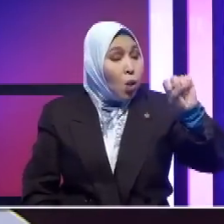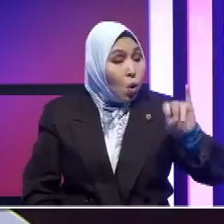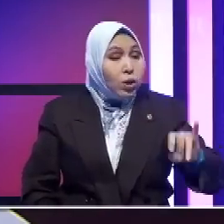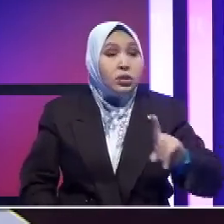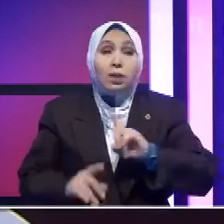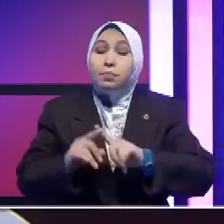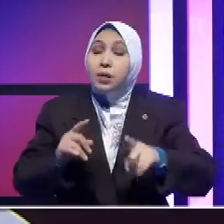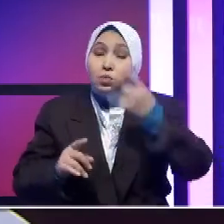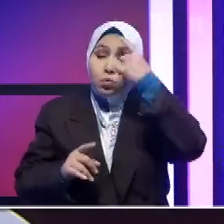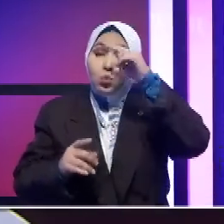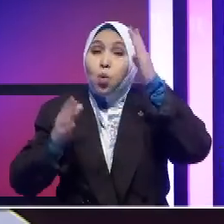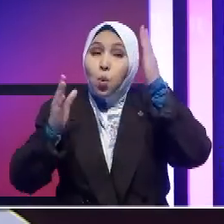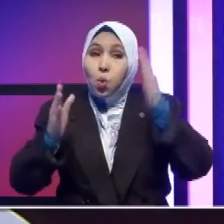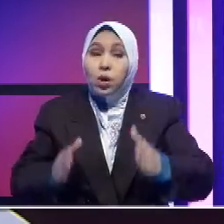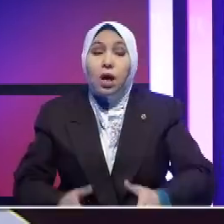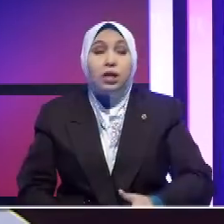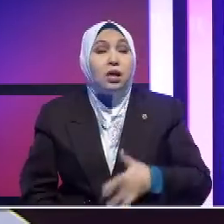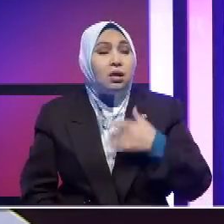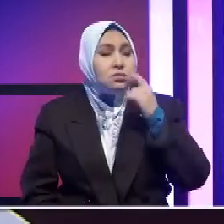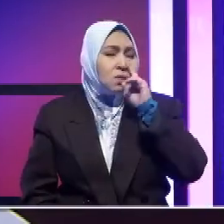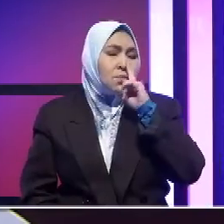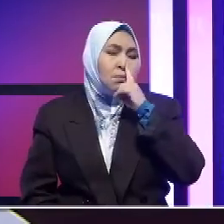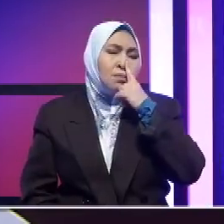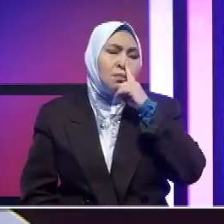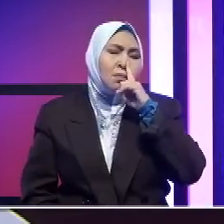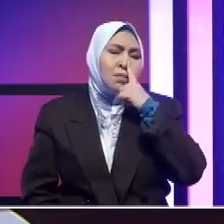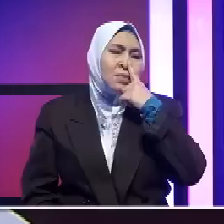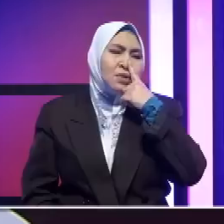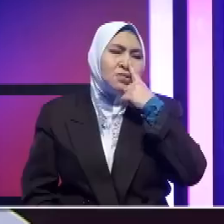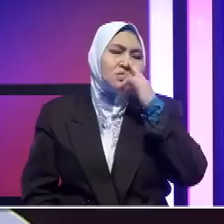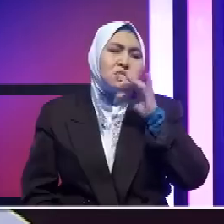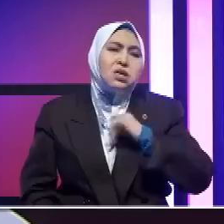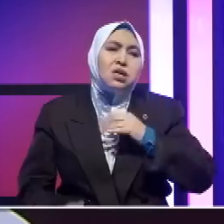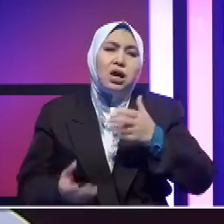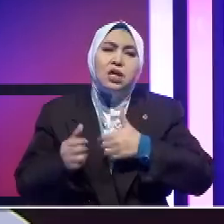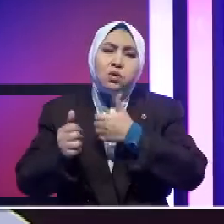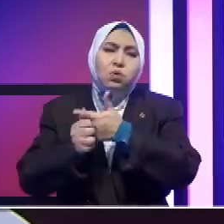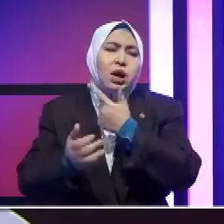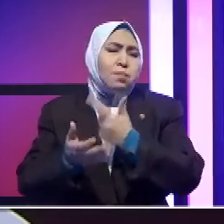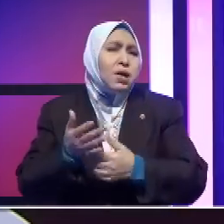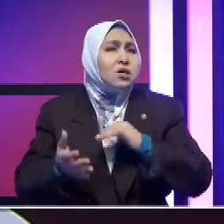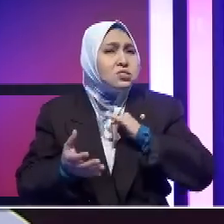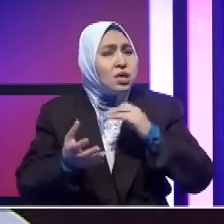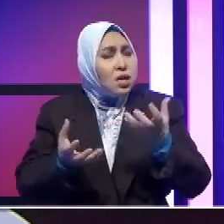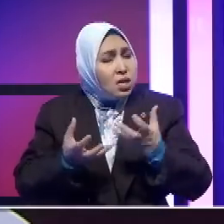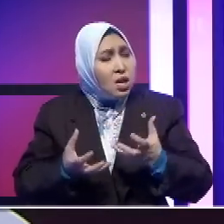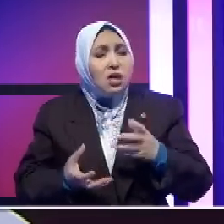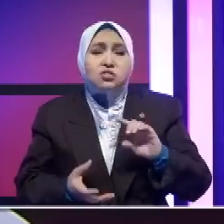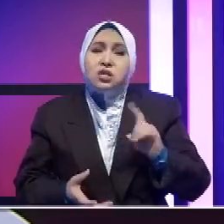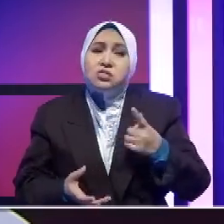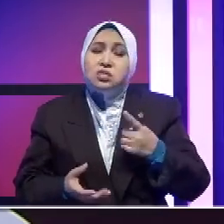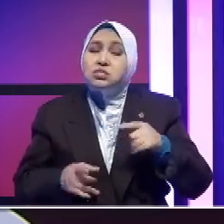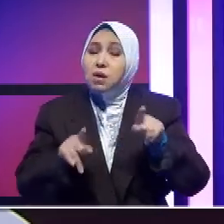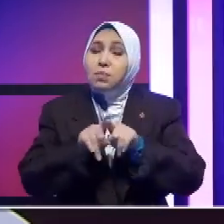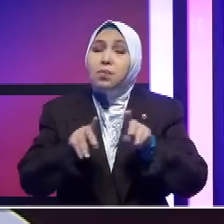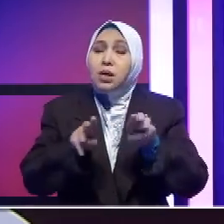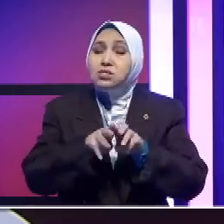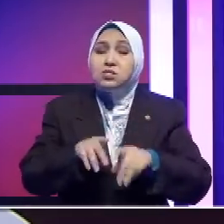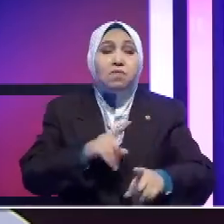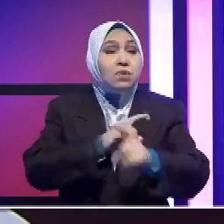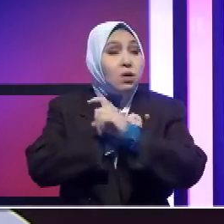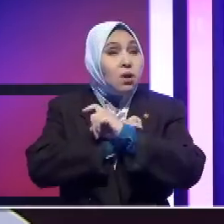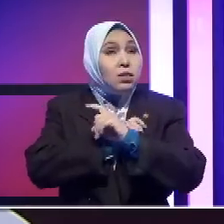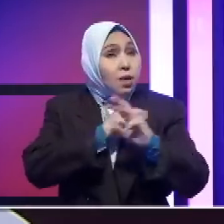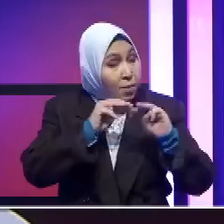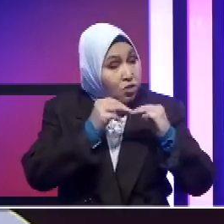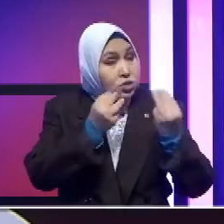bagi orang yang rasa bosan, rasa bahawa saya nak ikut apa yang saya inginkan sahaja seperti Firaun dan juga kaum pada